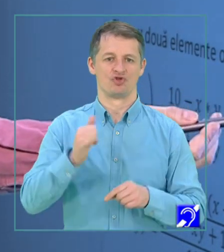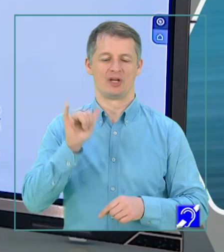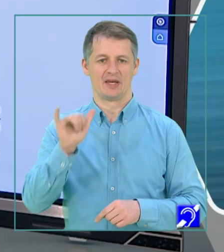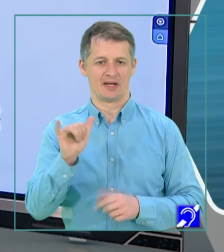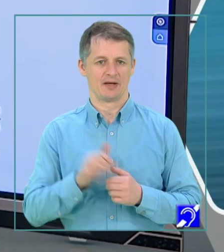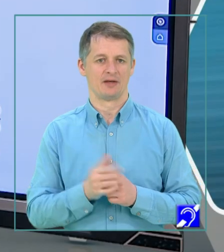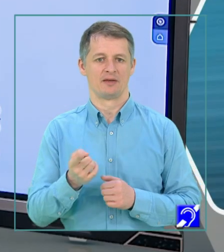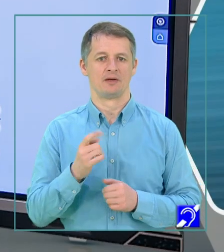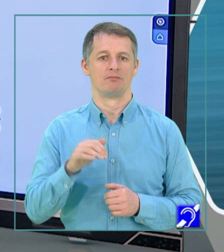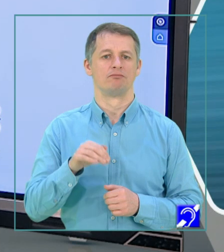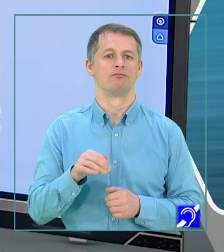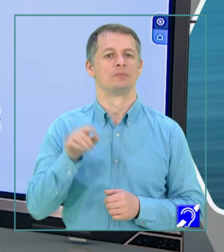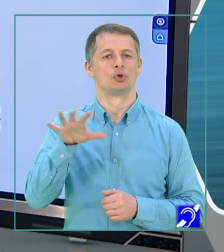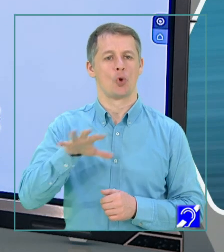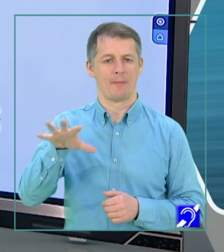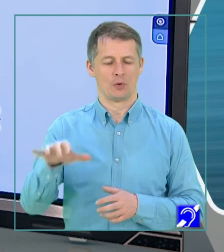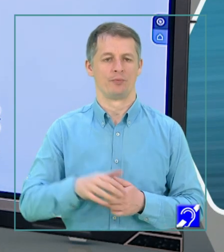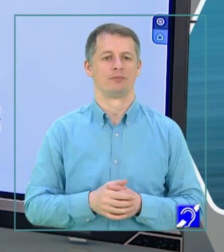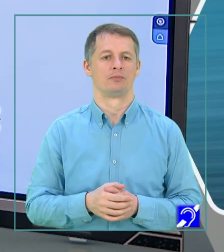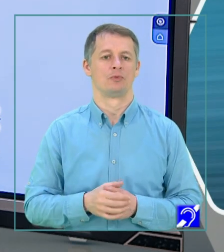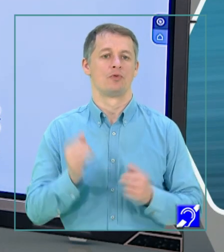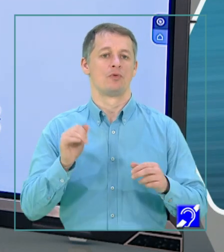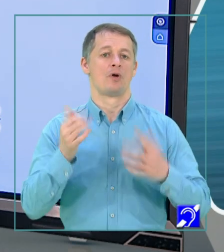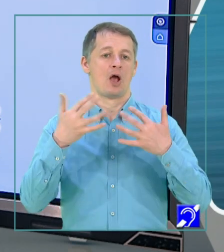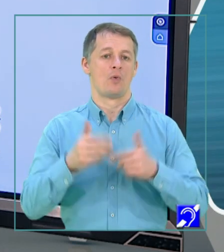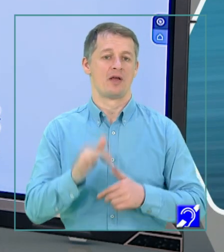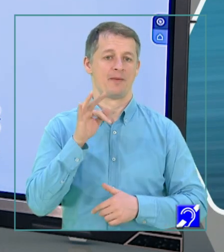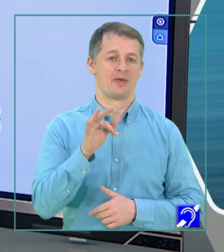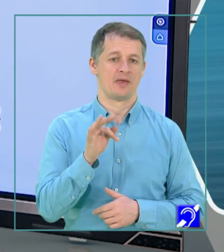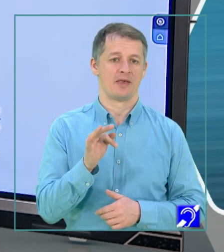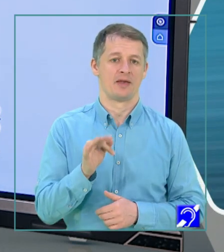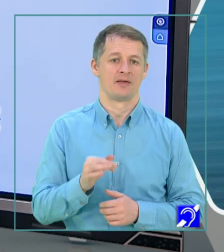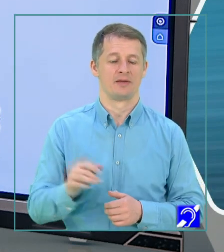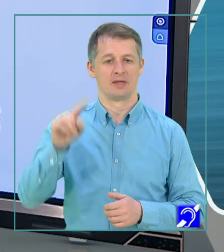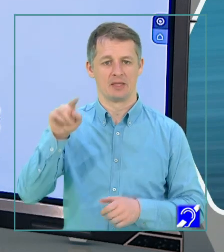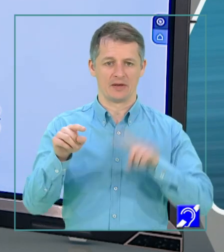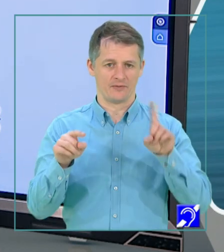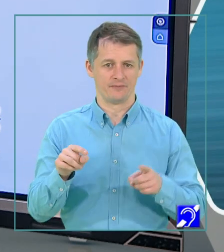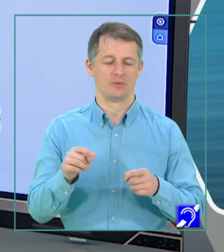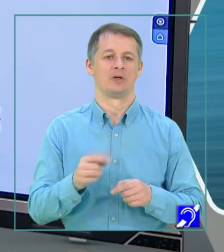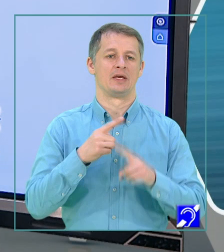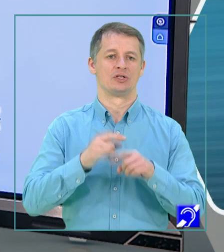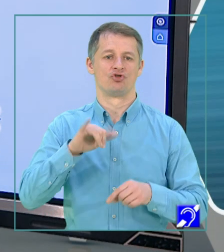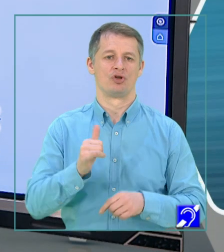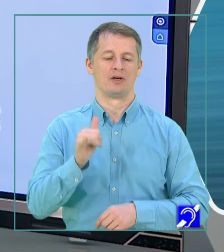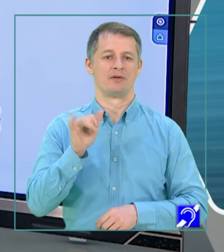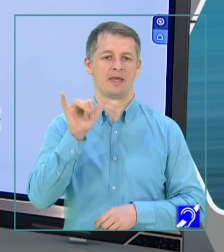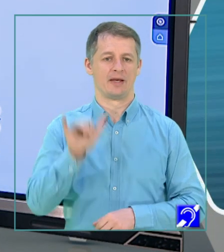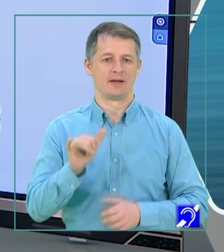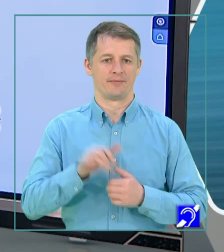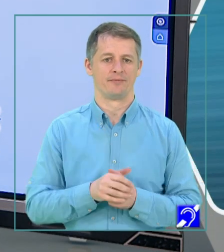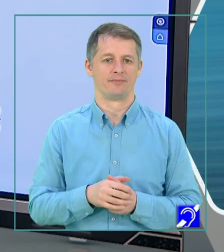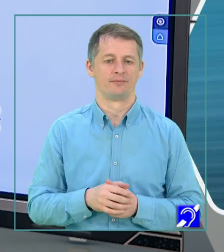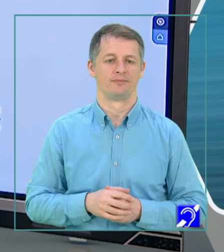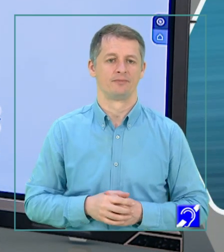mulțimea dată, adică din domeniu, vom calcula f de compusul dintre x și y. Compusul